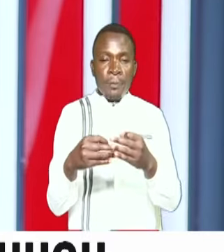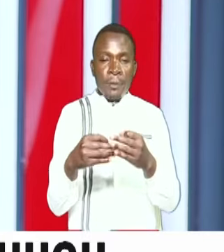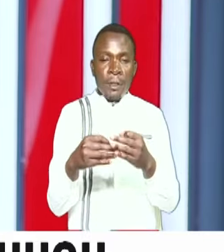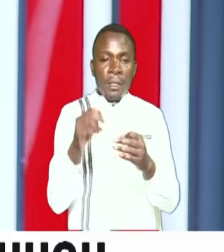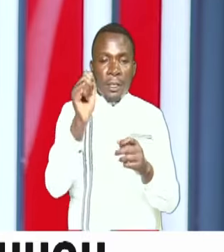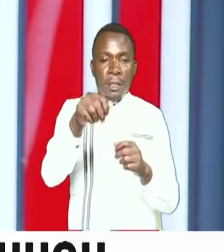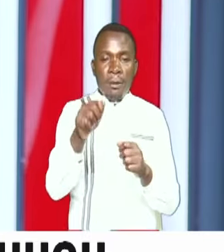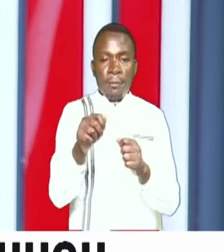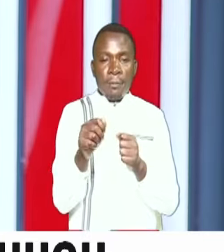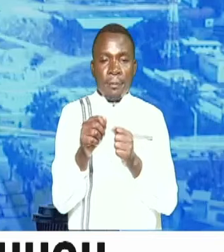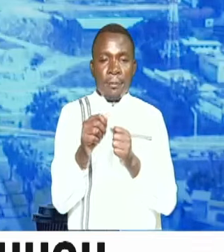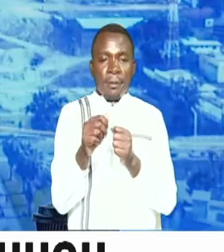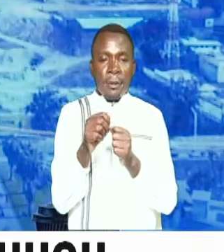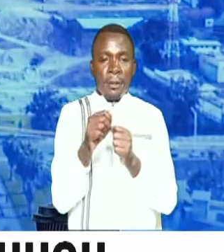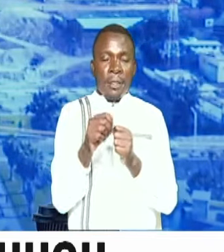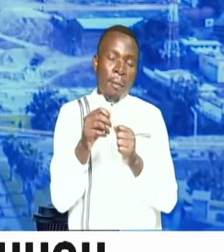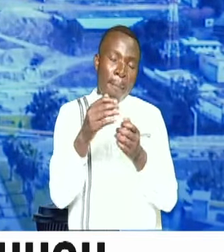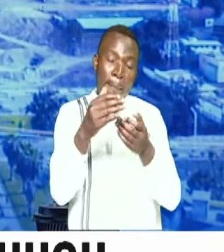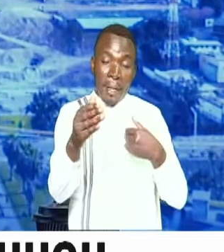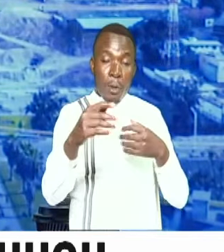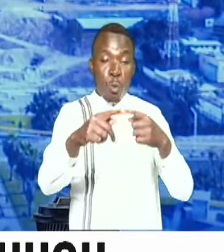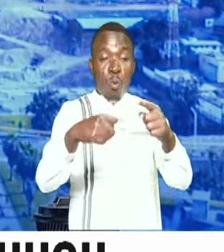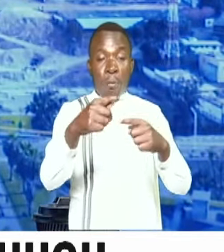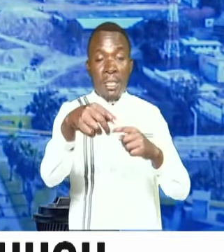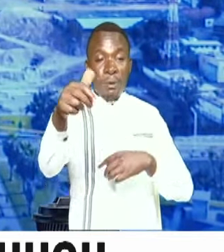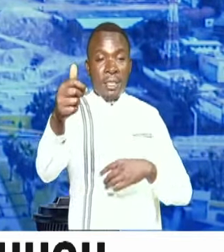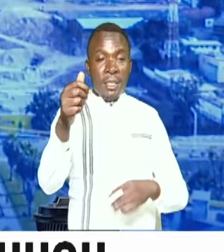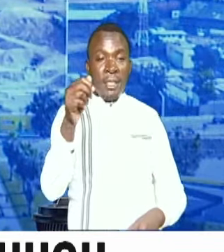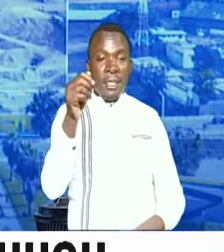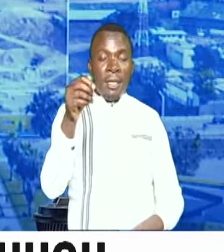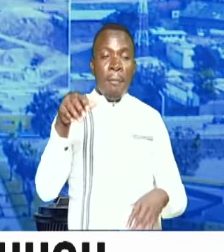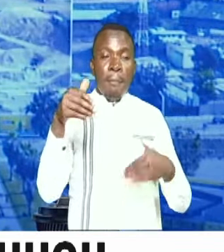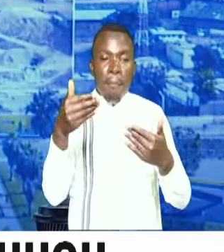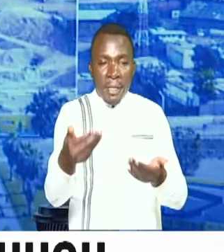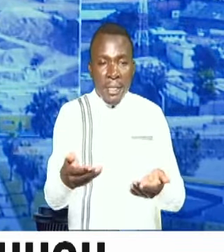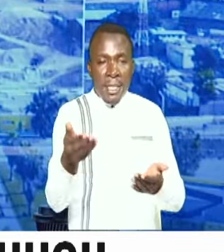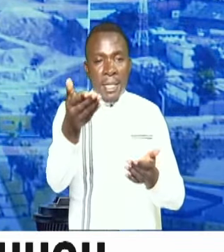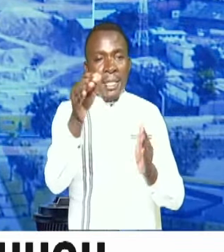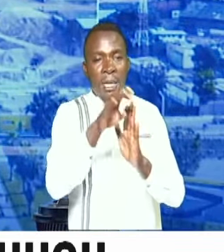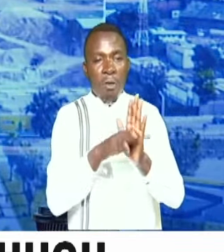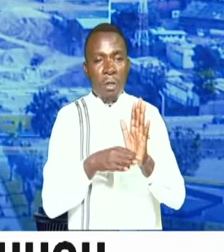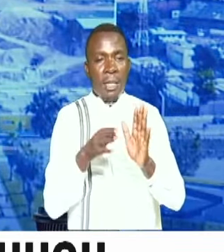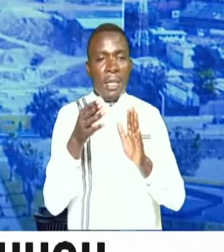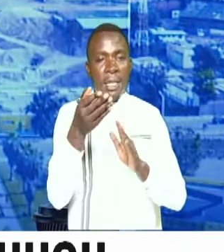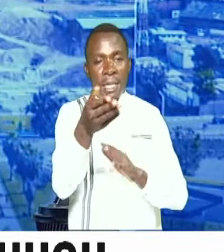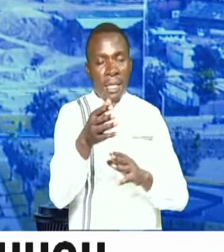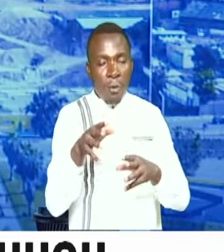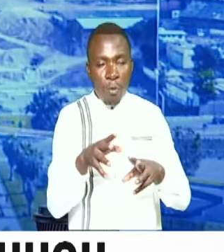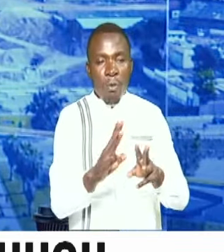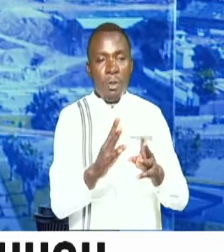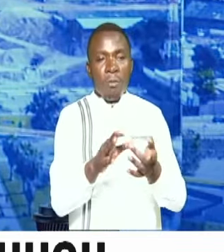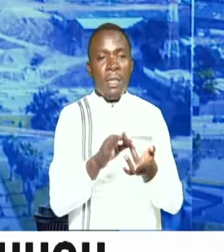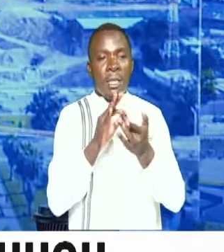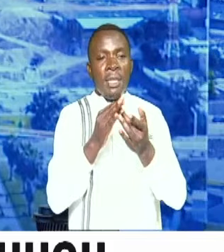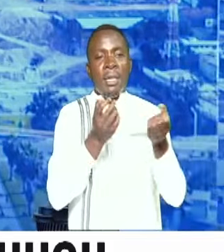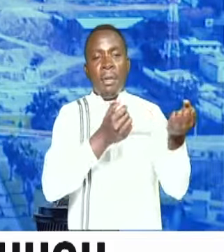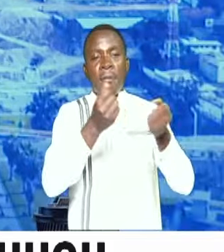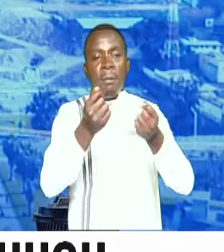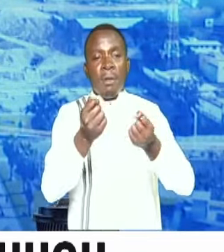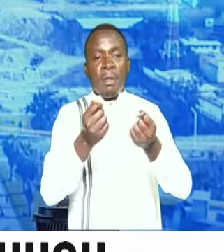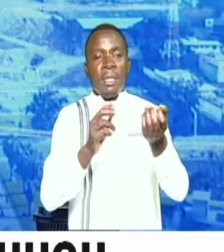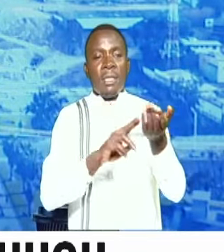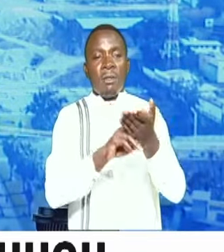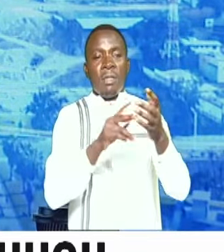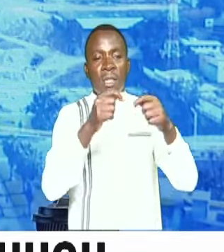kindi wenda turajya kuri icyo kindi hari gahunda se yabihari mu buryo bwihariye bw'imodoka zikoresha amashanyarazi